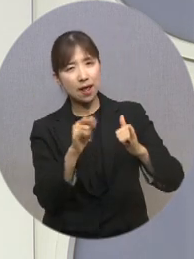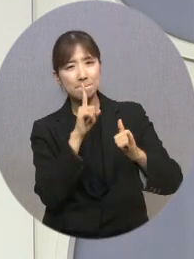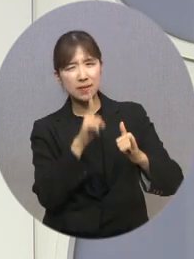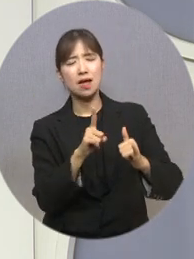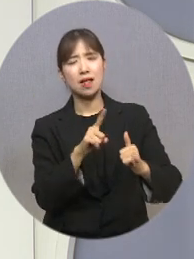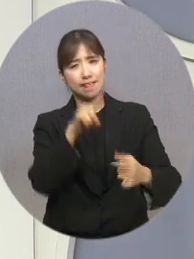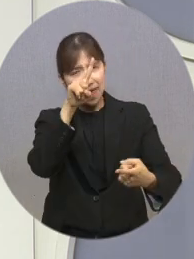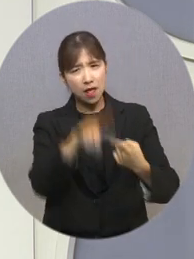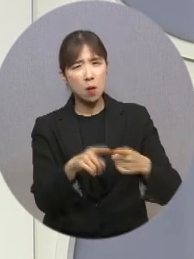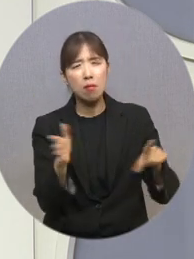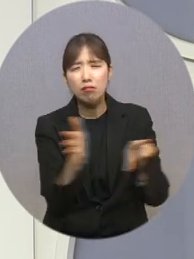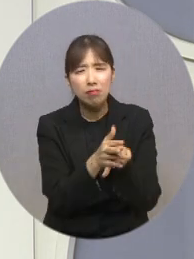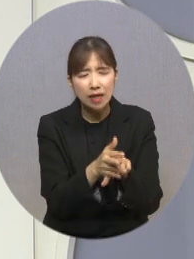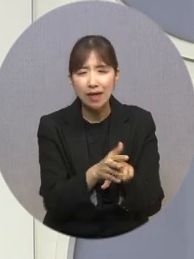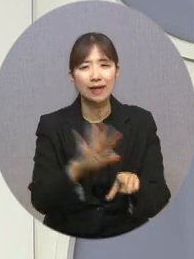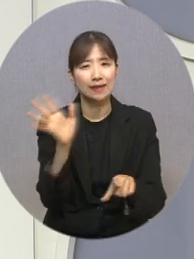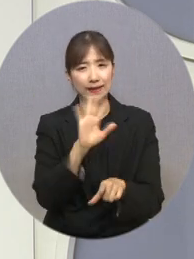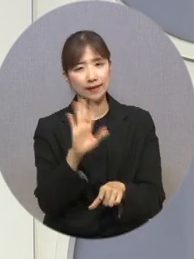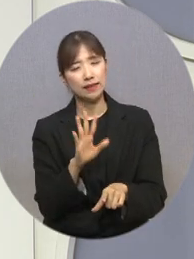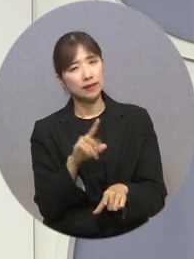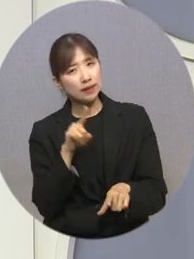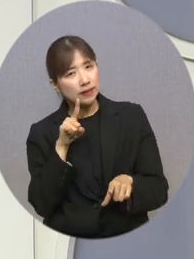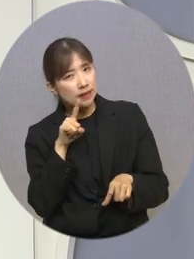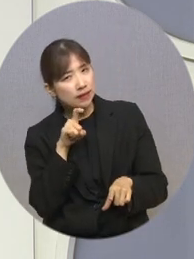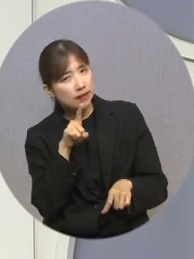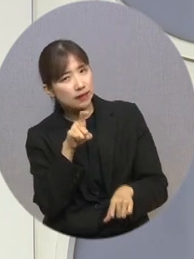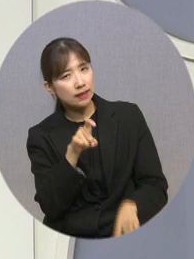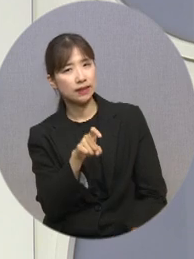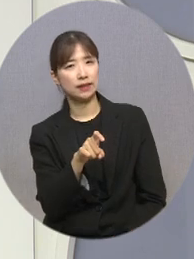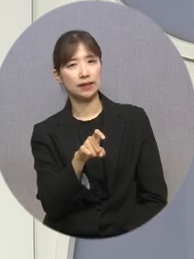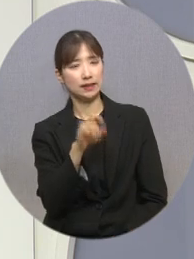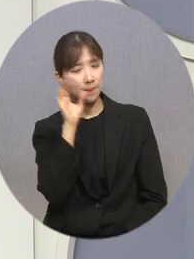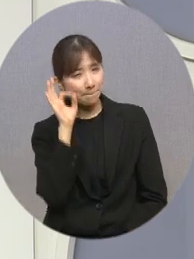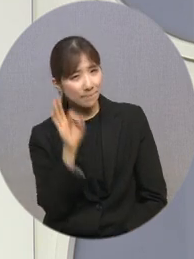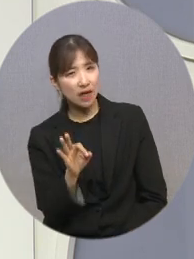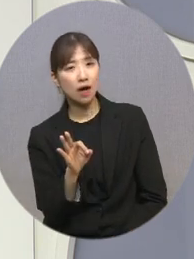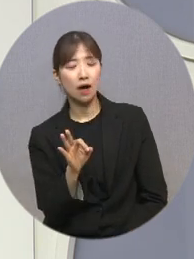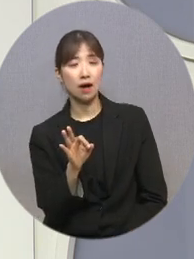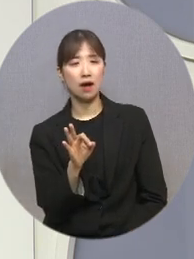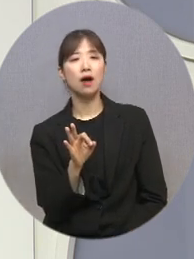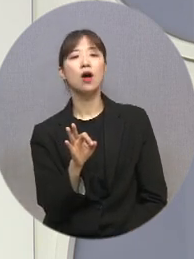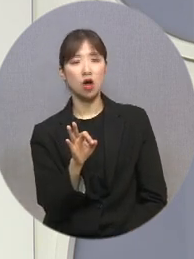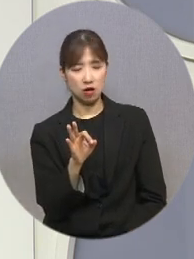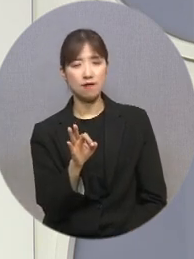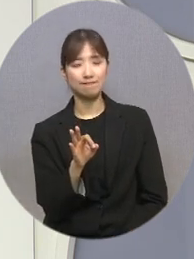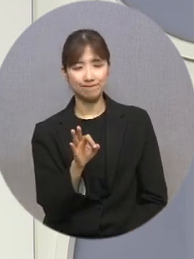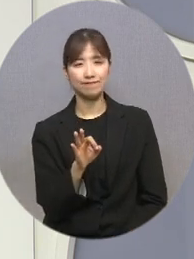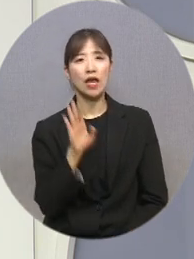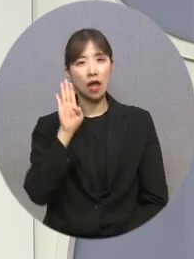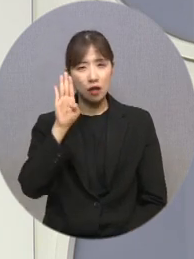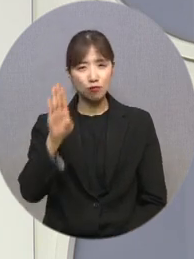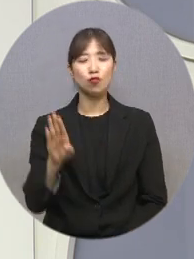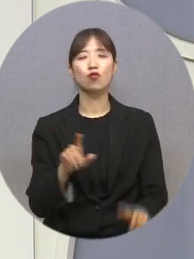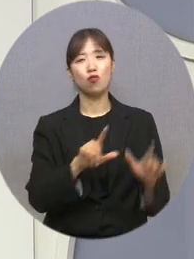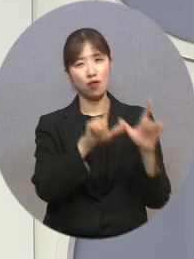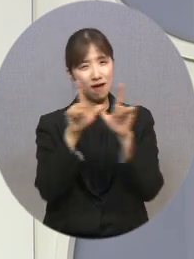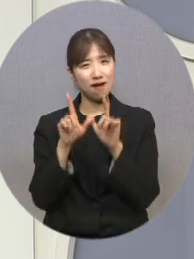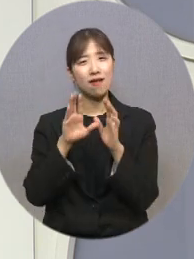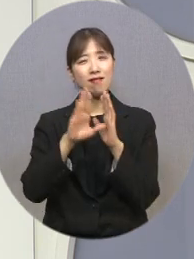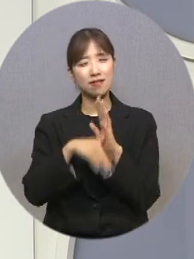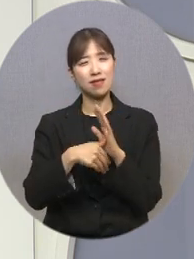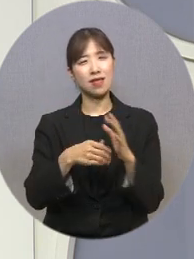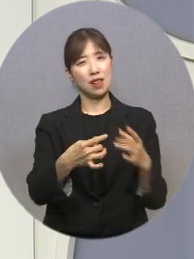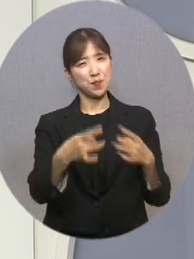믿지 말고 합리적인 의심을 한번 해보시면 그 앞으로 살아가시는데 사기를 안